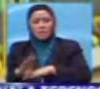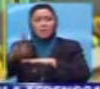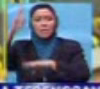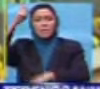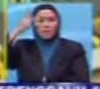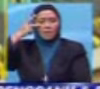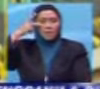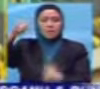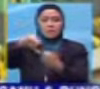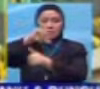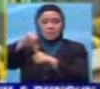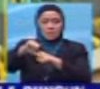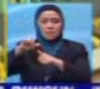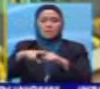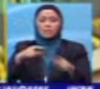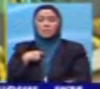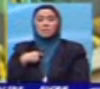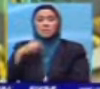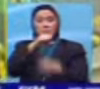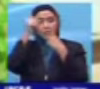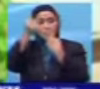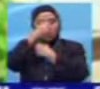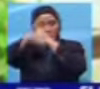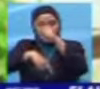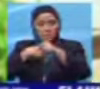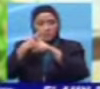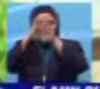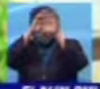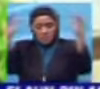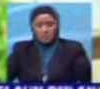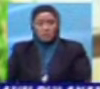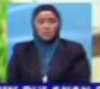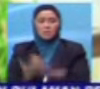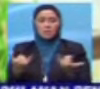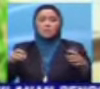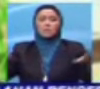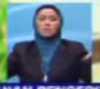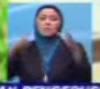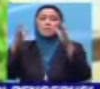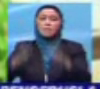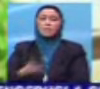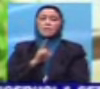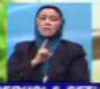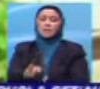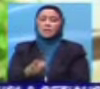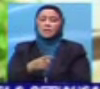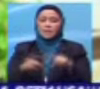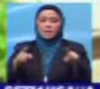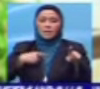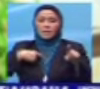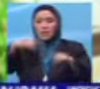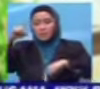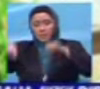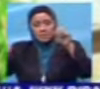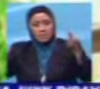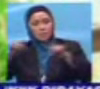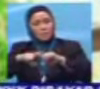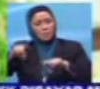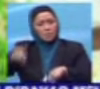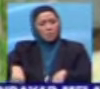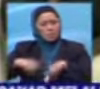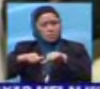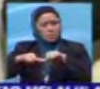ini mengakibatkan umat Islam kadang-kadang menjadi mangsa sehingga ada yang ditindas. Justru mereka perlu berpegang kepada tali Allah supaya